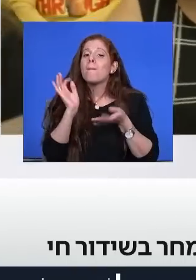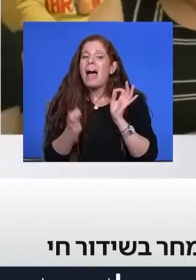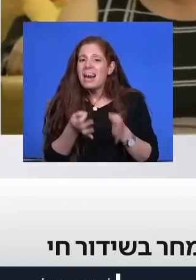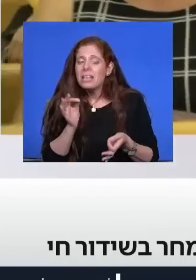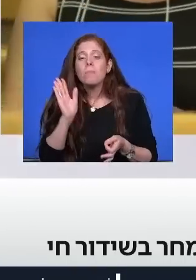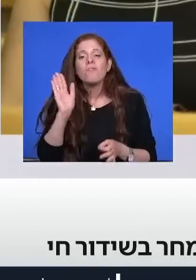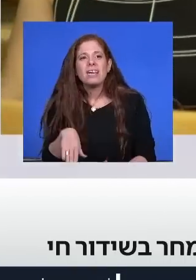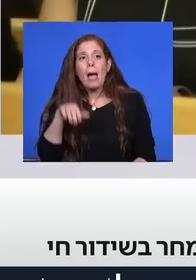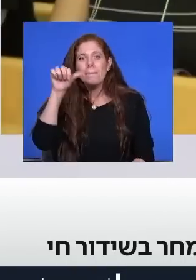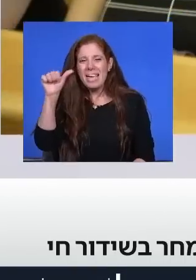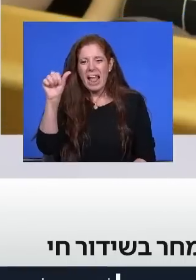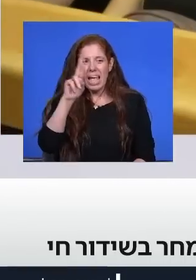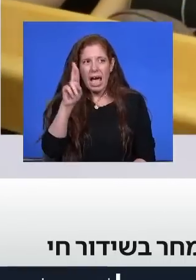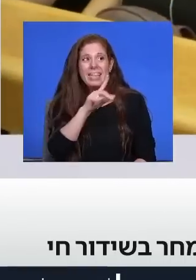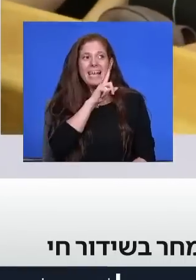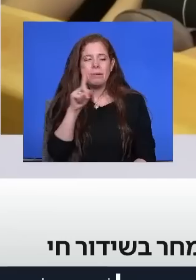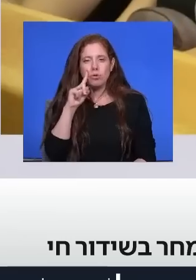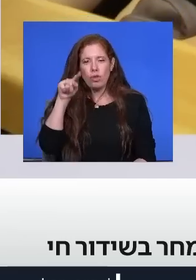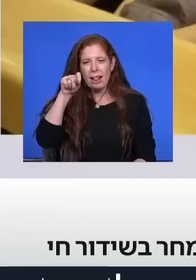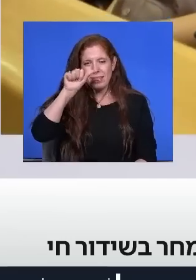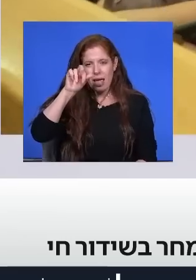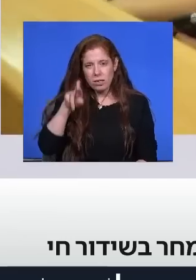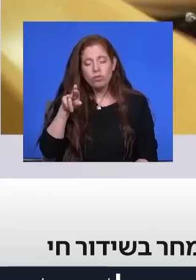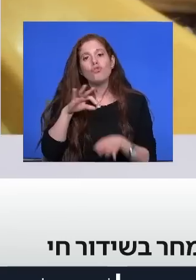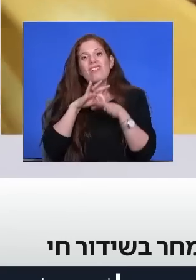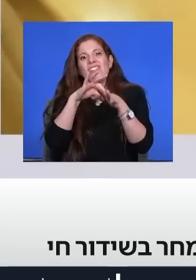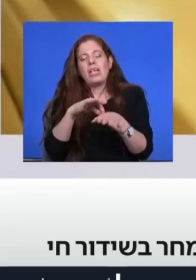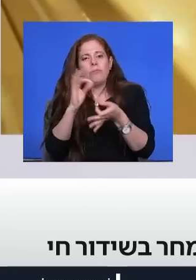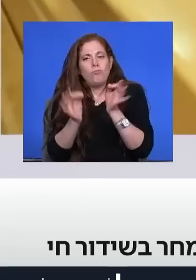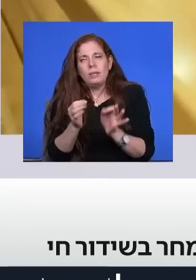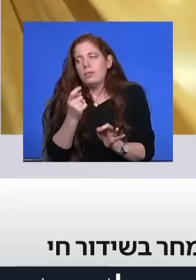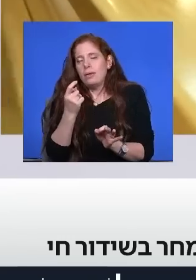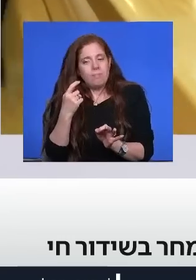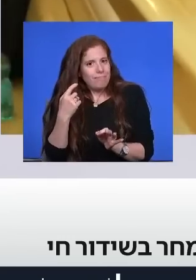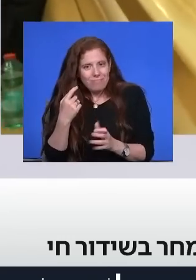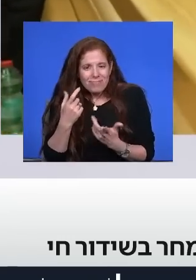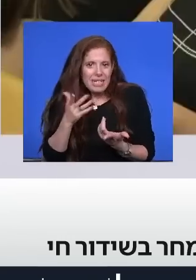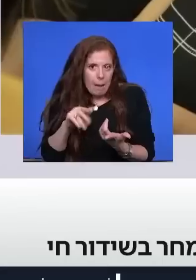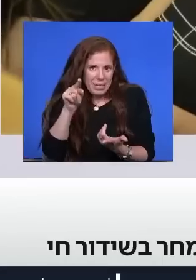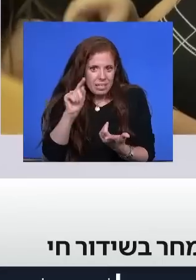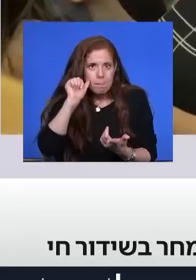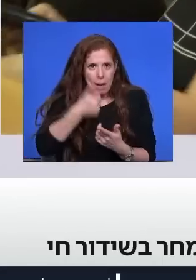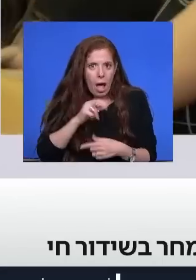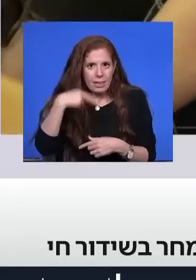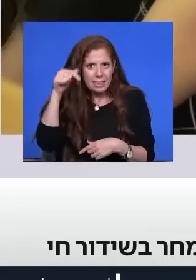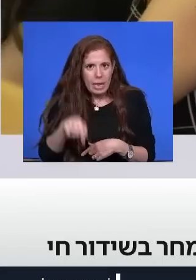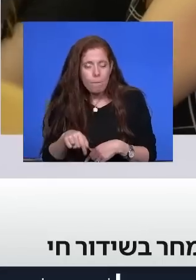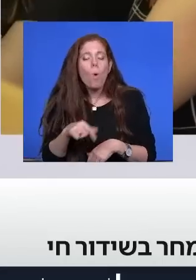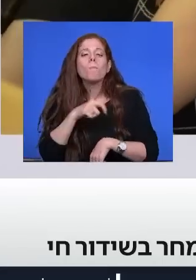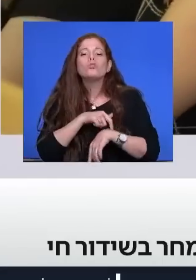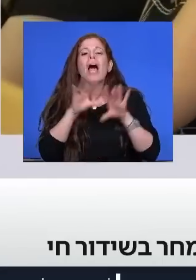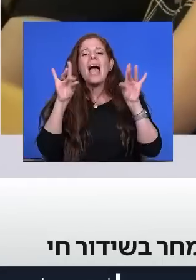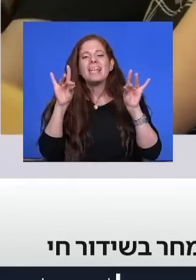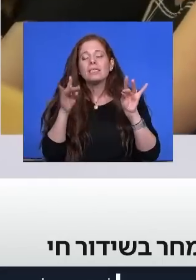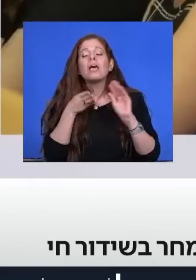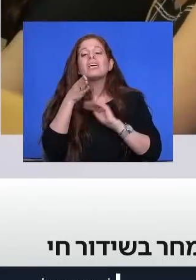רדה, אמא של תאיר, שליוותה את המשפט הזה כמעט לכל אורכו, וגם היא תהיה כאן מחר בזמן הכרעת הדין. בשעה 10 ייכנסו